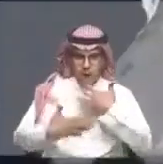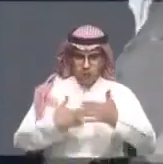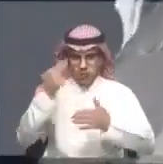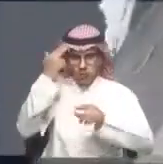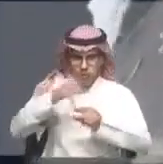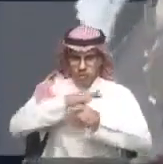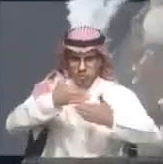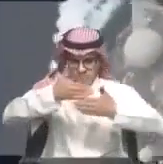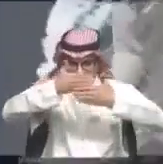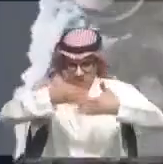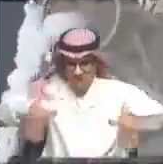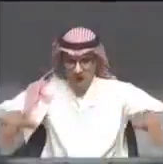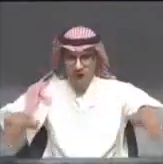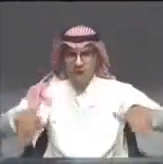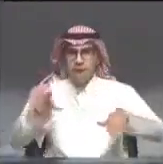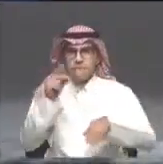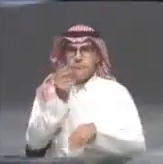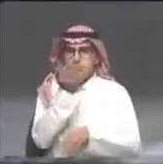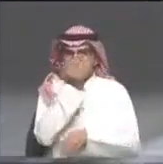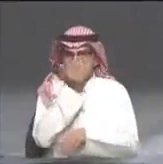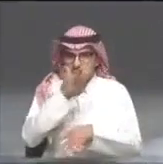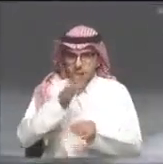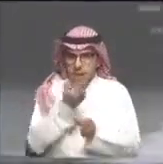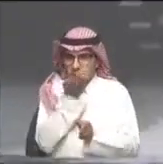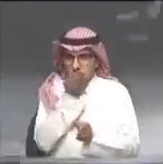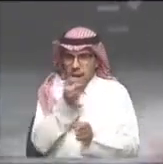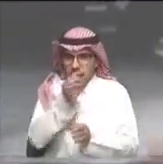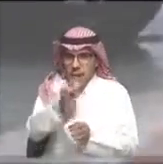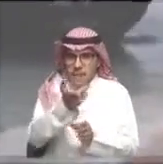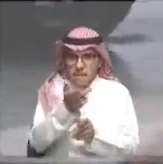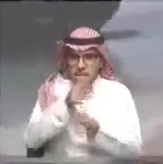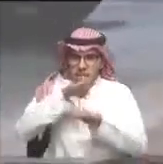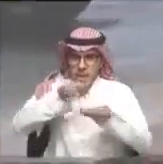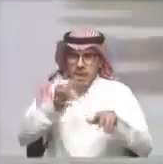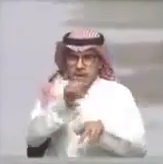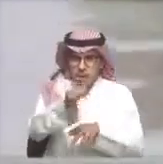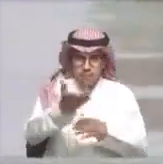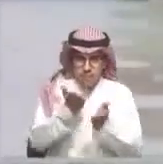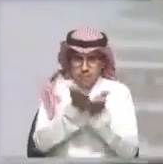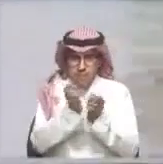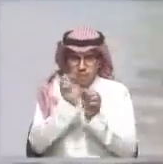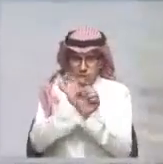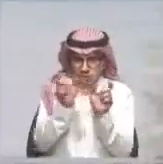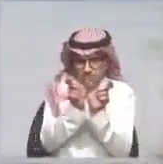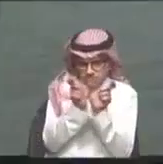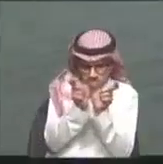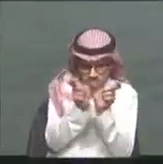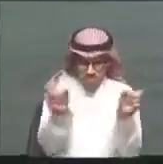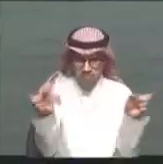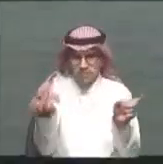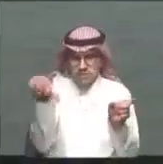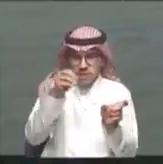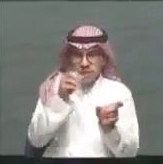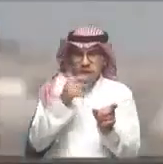الممرات الحيوية والمياه الإقليمية وردع أي عدوان أو عمليات إرهابية محتملة قد تعيق الملاحة